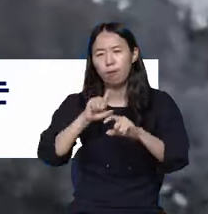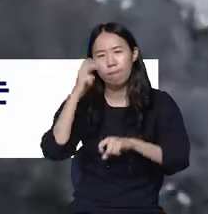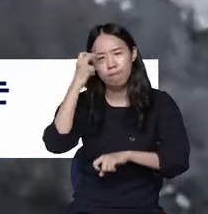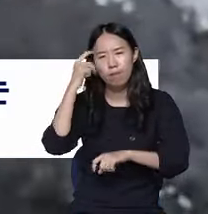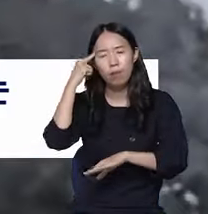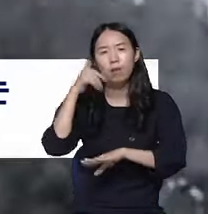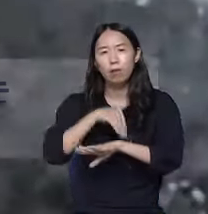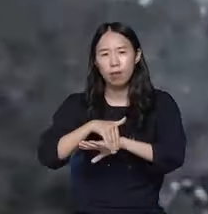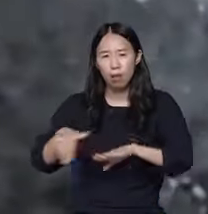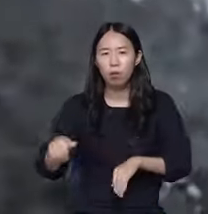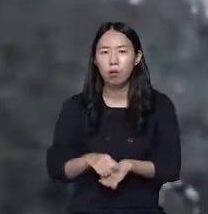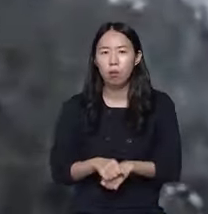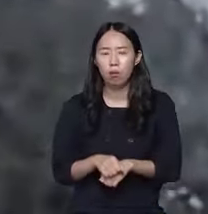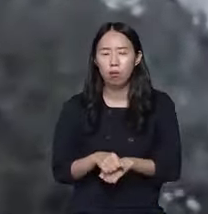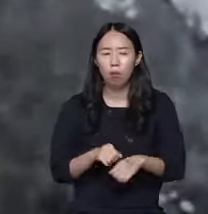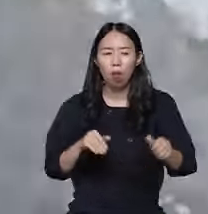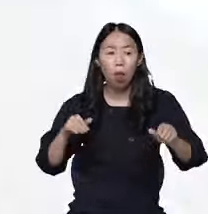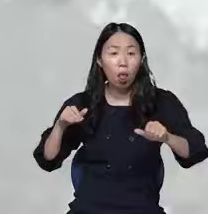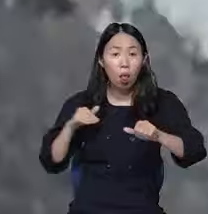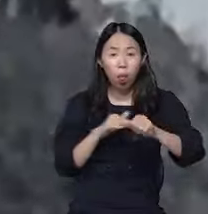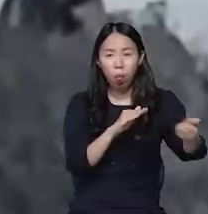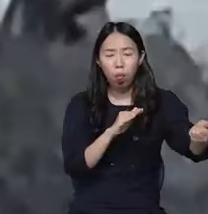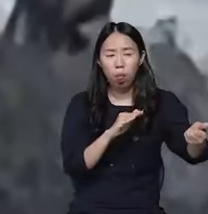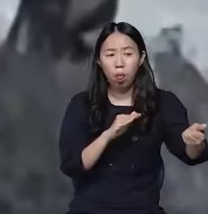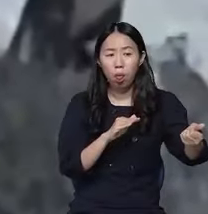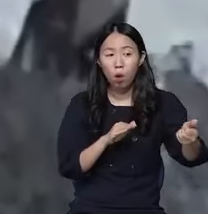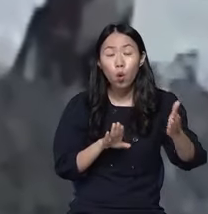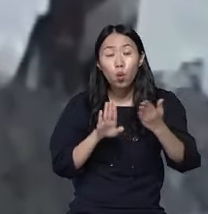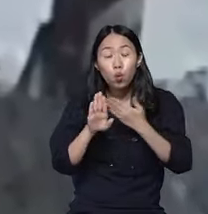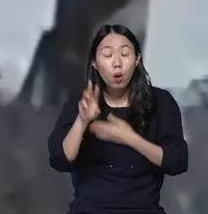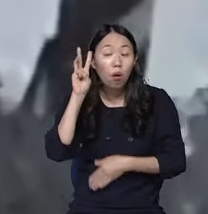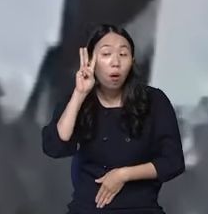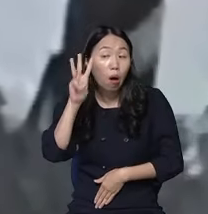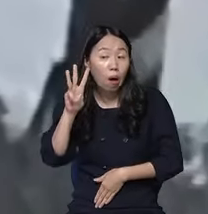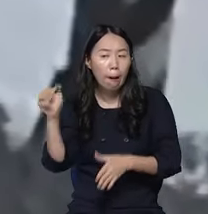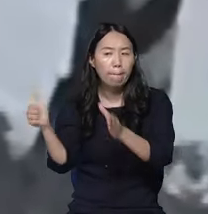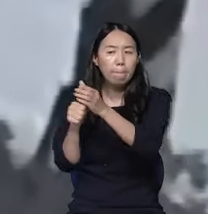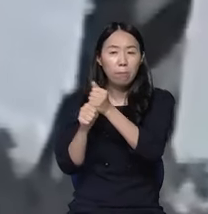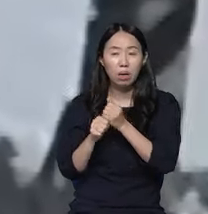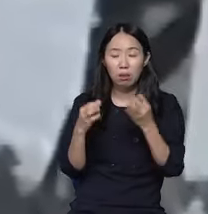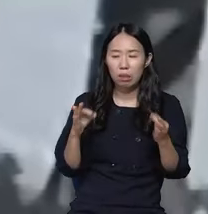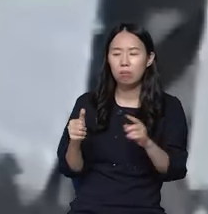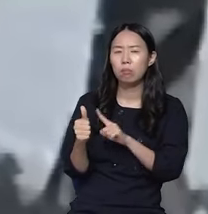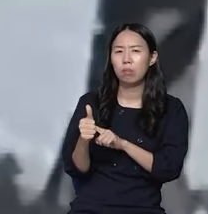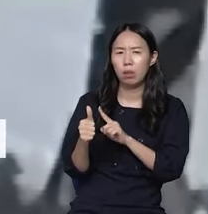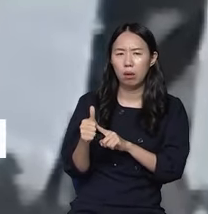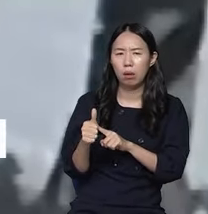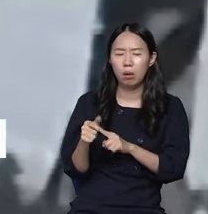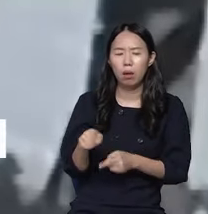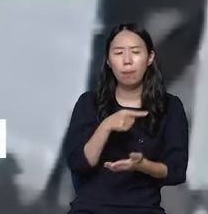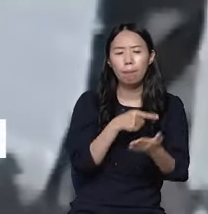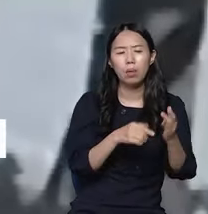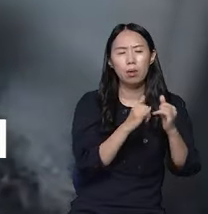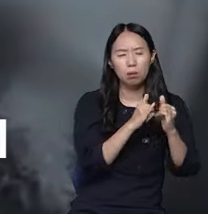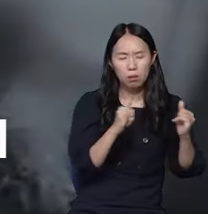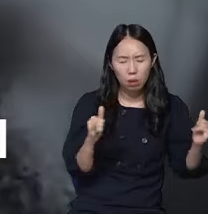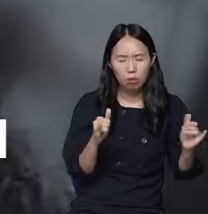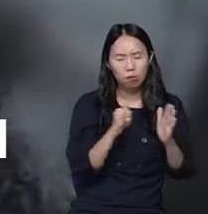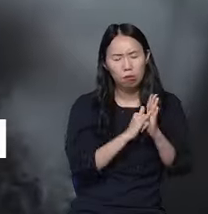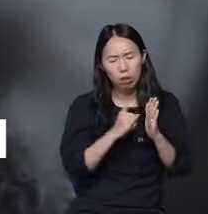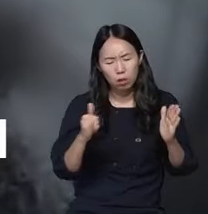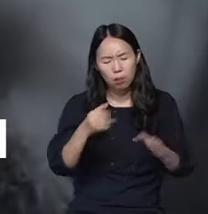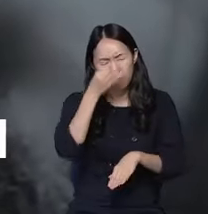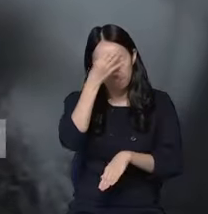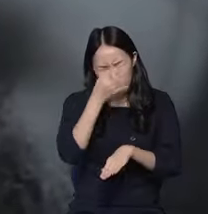계획입니다. 사고를 내고 달아났다가 거의 사흘 만에 붙잡힌 김 씨는 피해자와 유족들에게